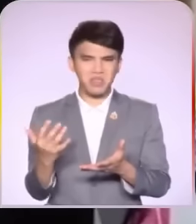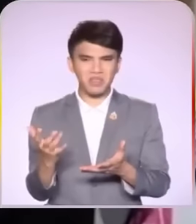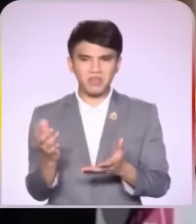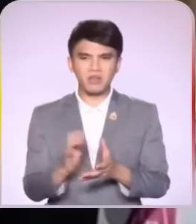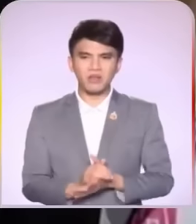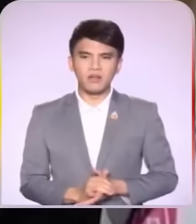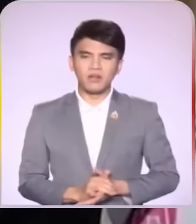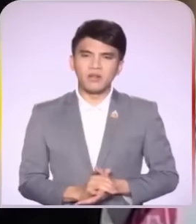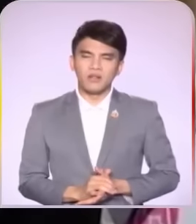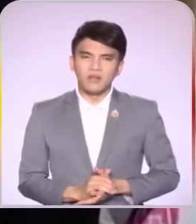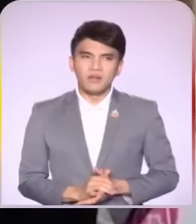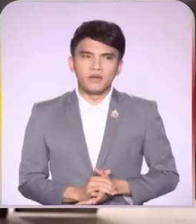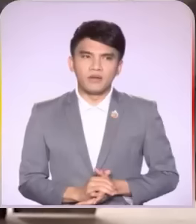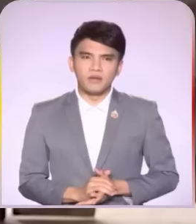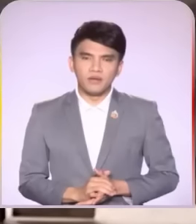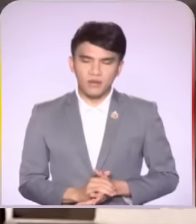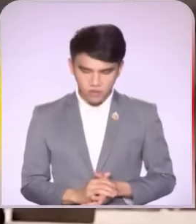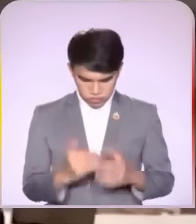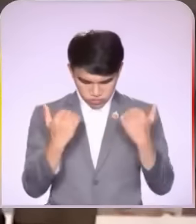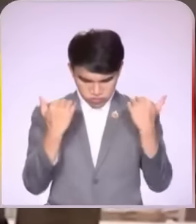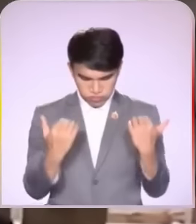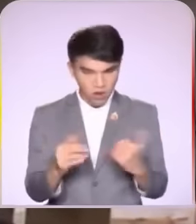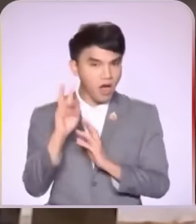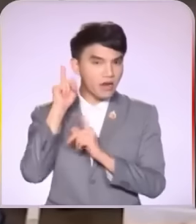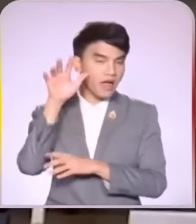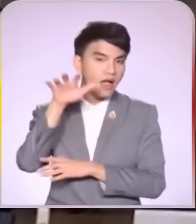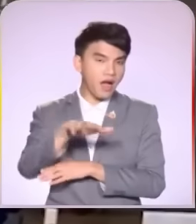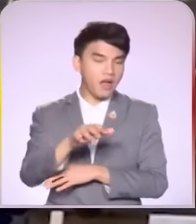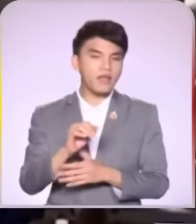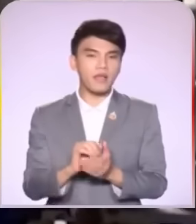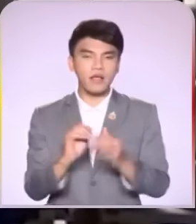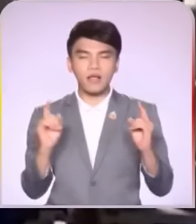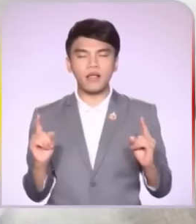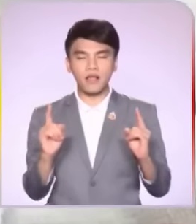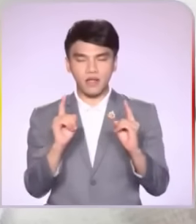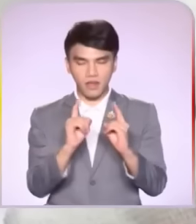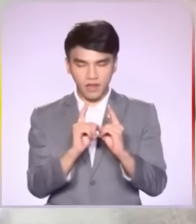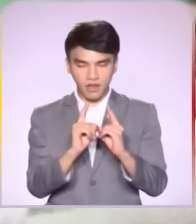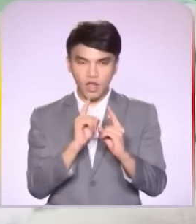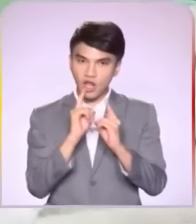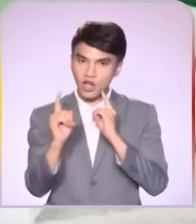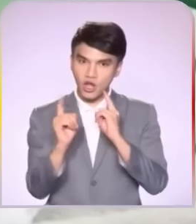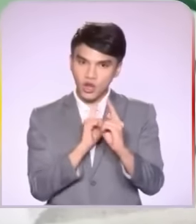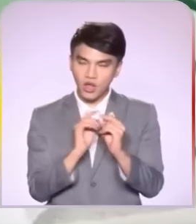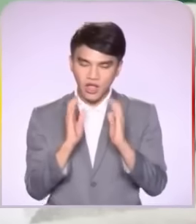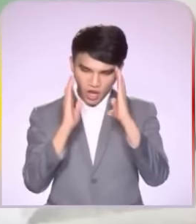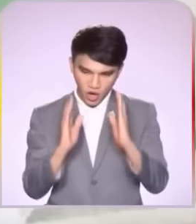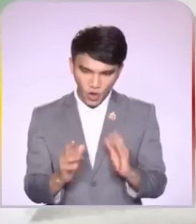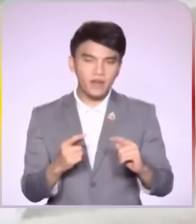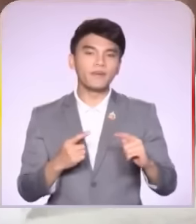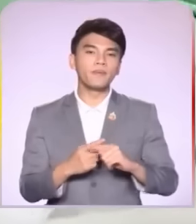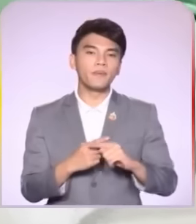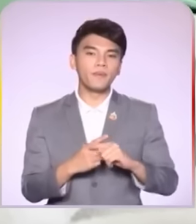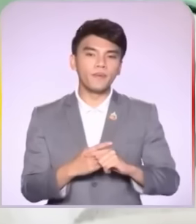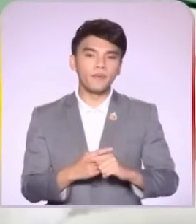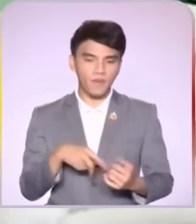งนะเอาละคุณผู้ชมล่าสุดถ้าทีมข่าวยังประเด็นร้อนไปพบกับคุณอรรถพลก็คือคนนี้แหละฮะที่ถูกยิง